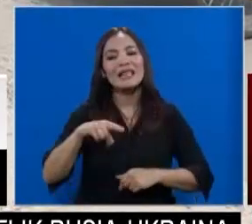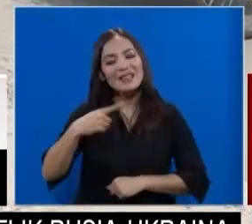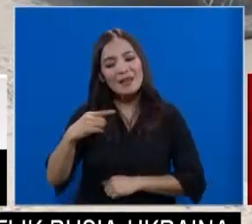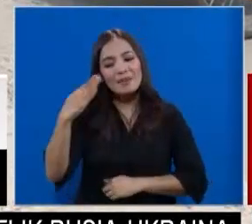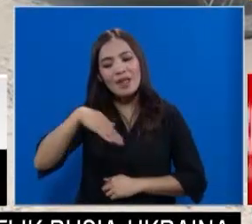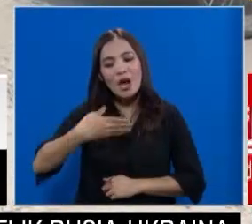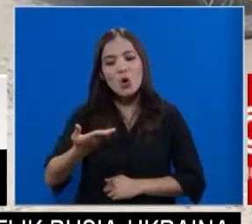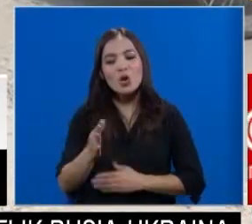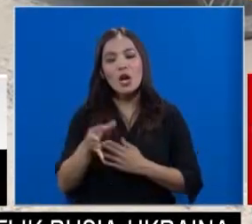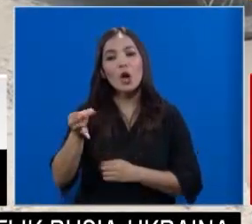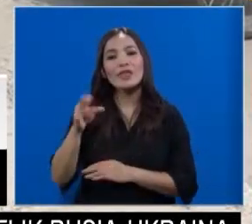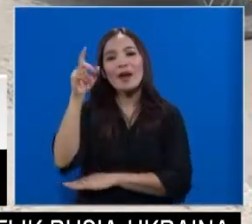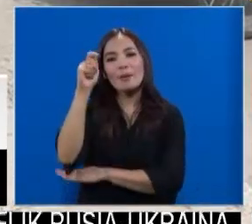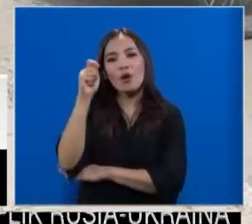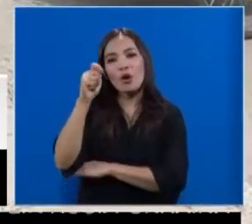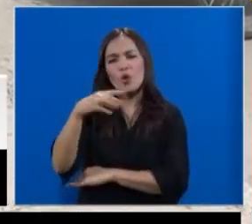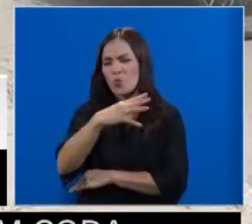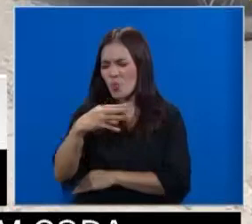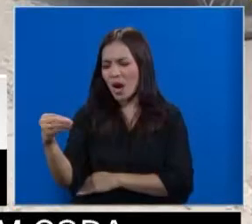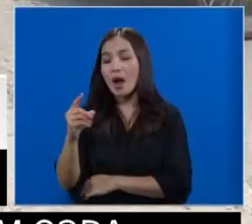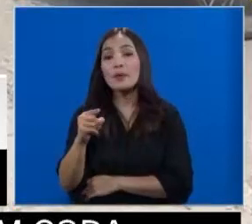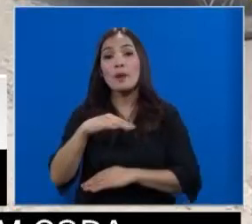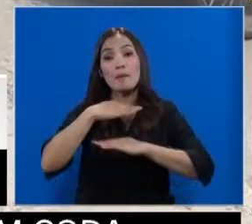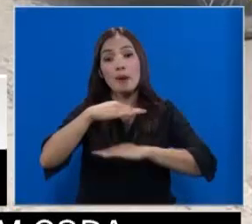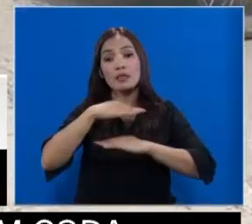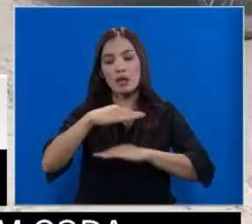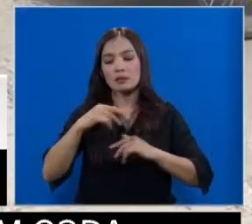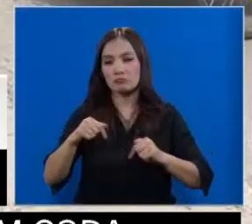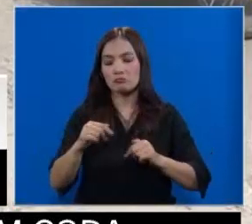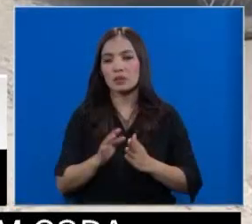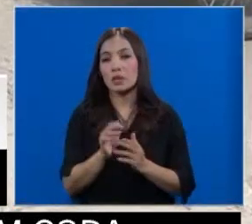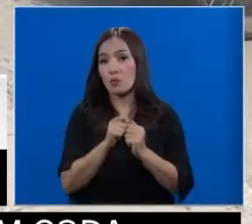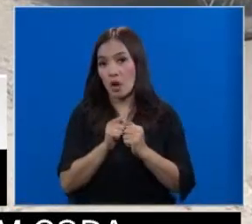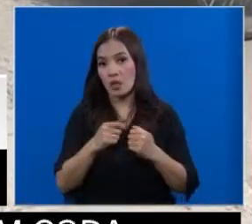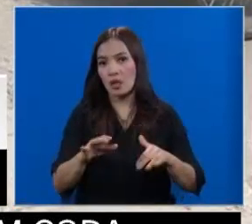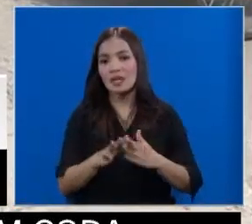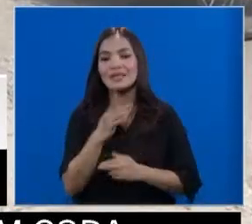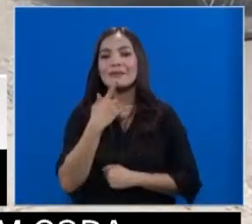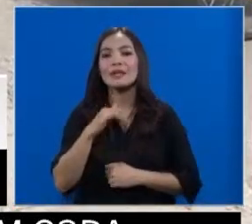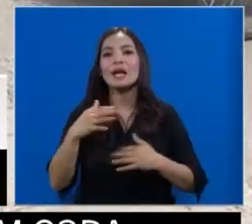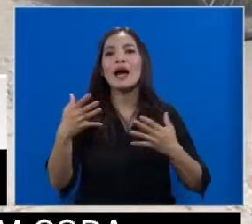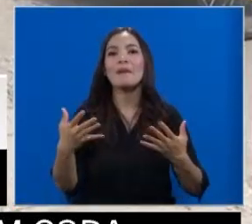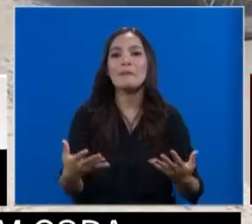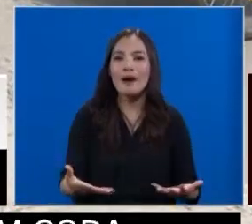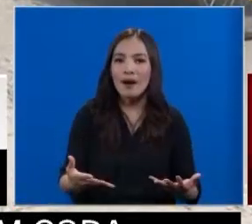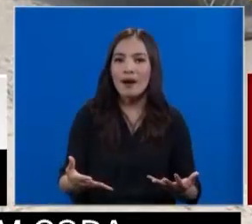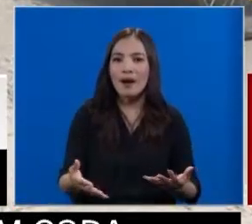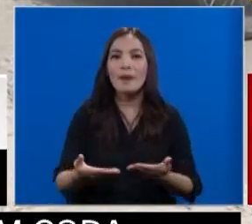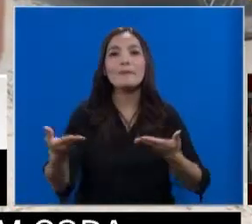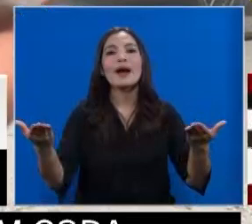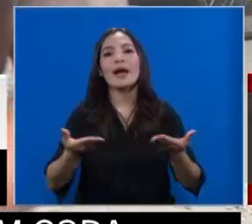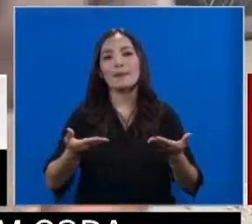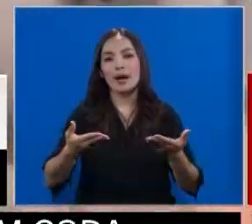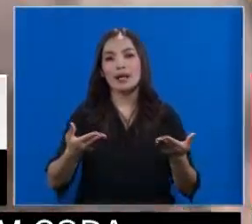tukang beca di kota Bogor semakin berkurang karena pembatasan yang diterapkan. Lalu bagaimana nasib tukang beca saat ini di tengah kemajuan zaman? Ayo kita